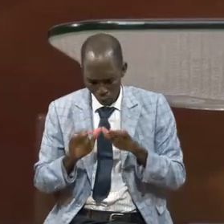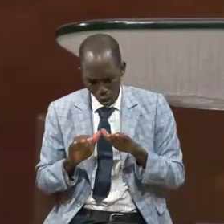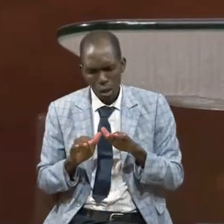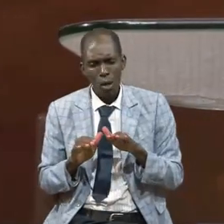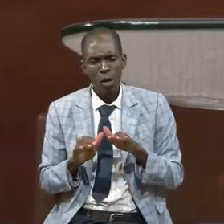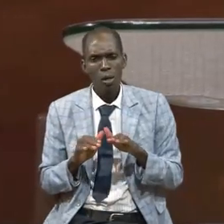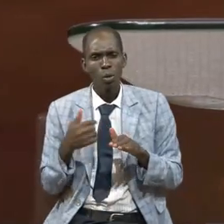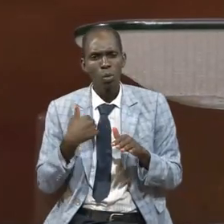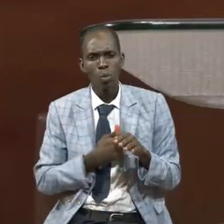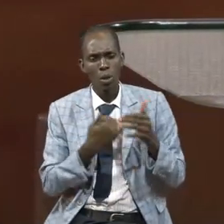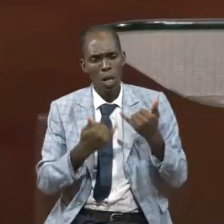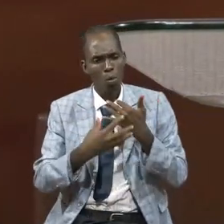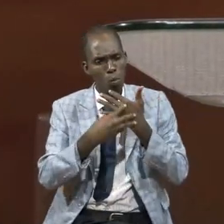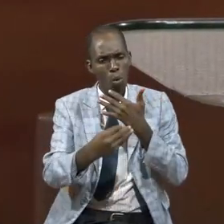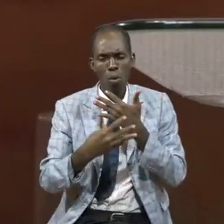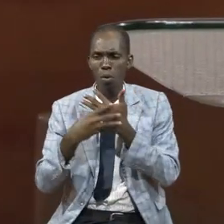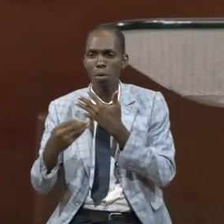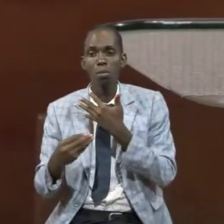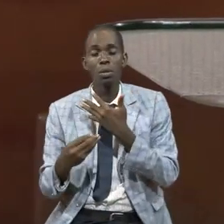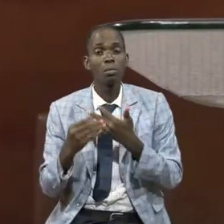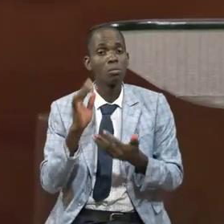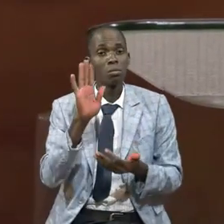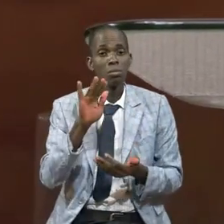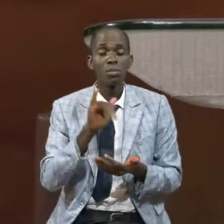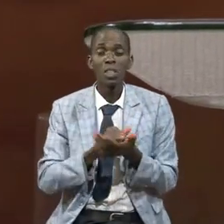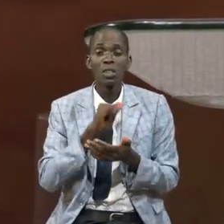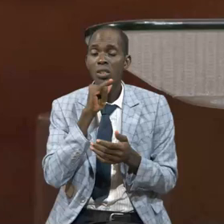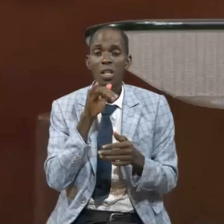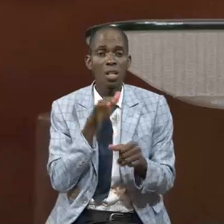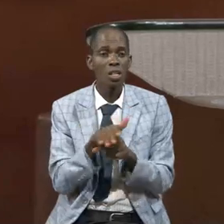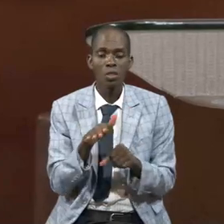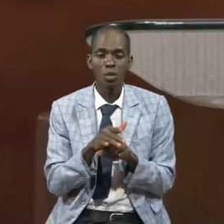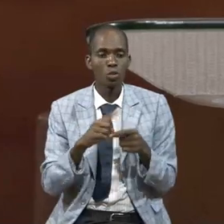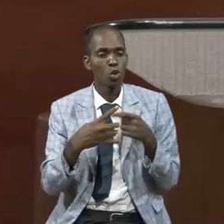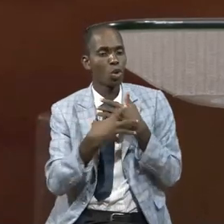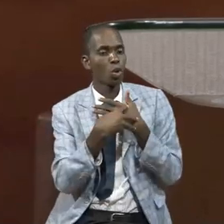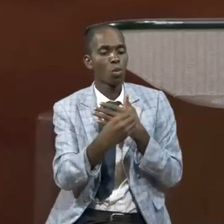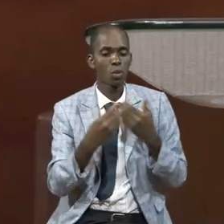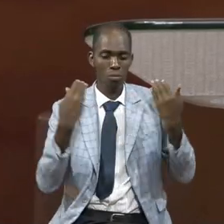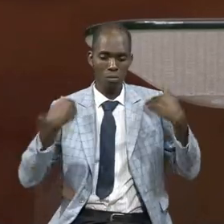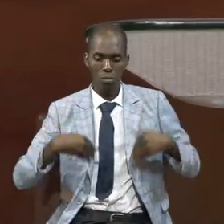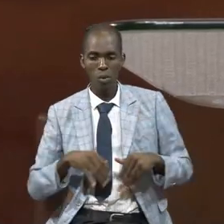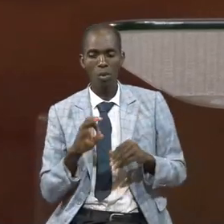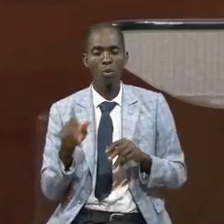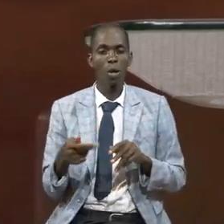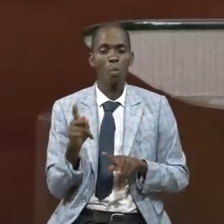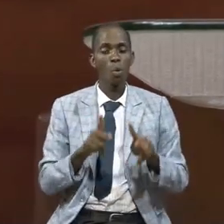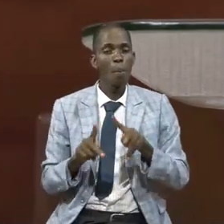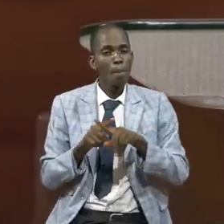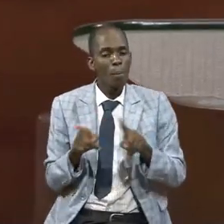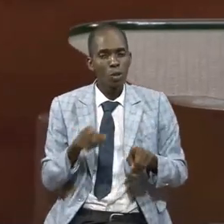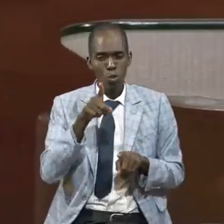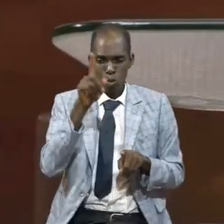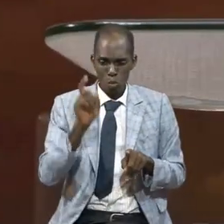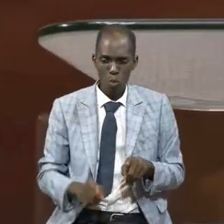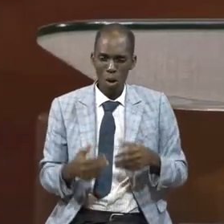font des choses, alors on les imite. Cela ne suffit pas. Cela ne suffit pas. Ouais, il faut un